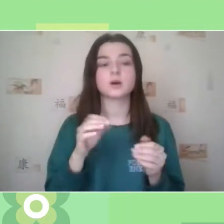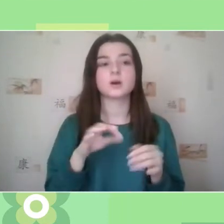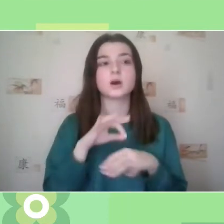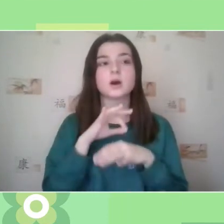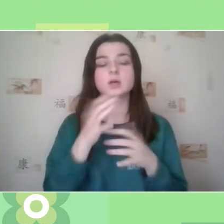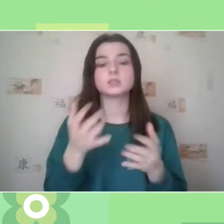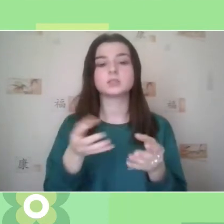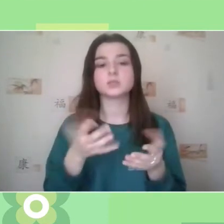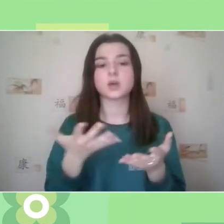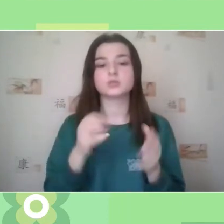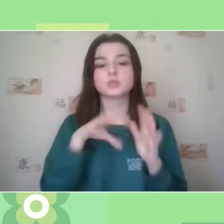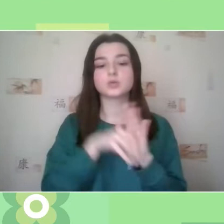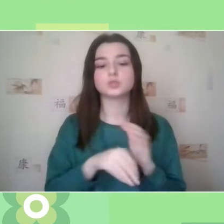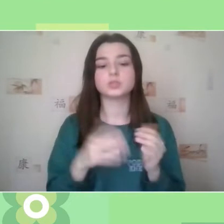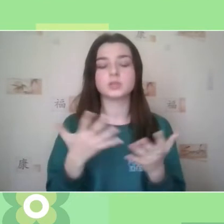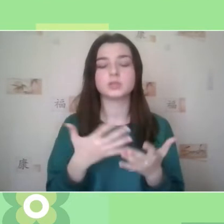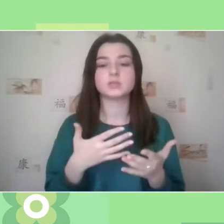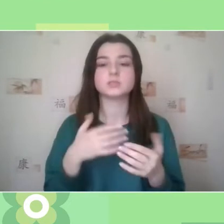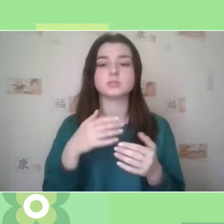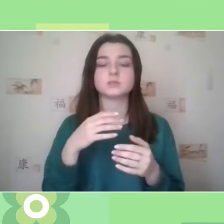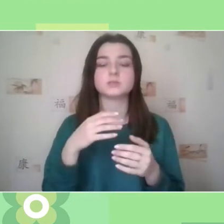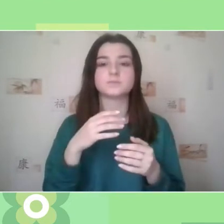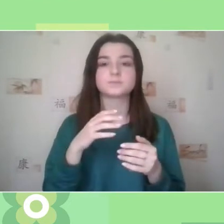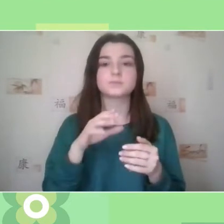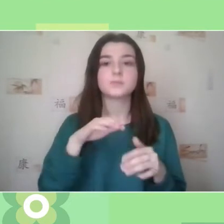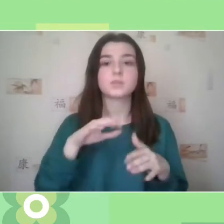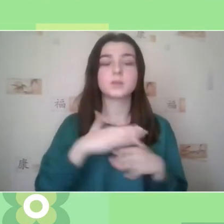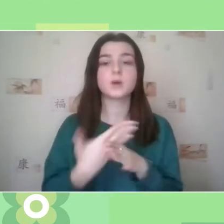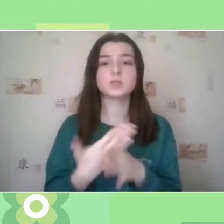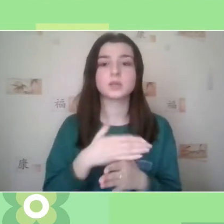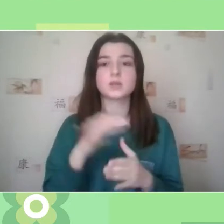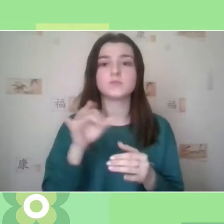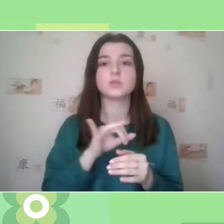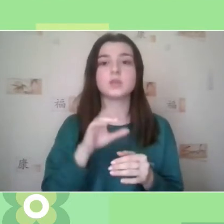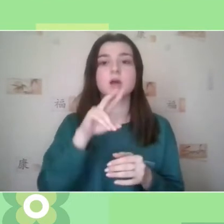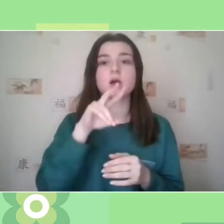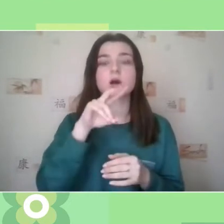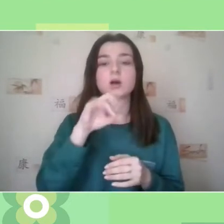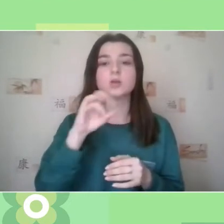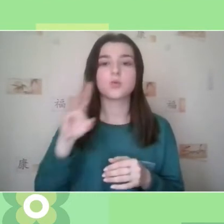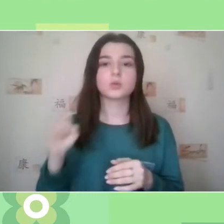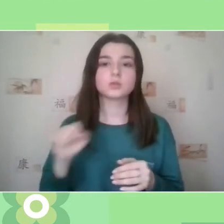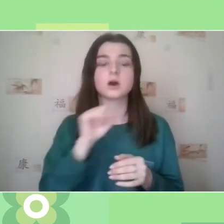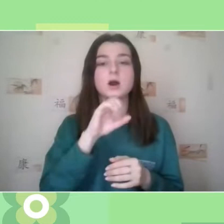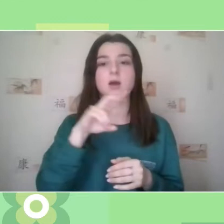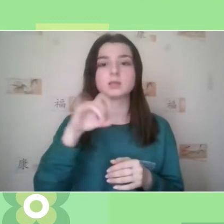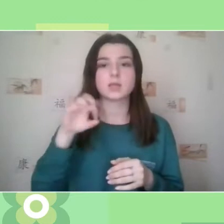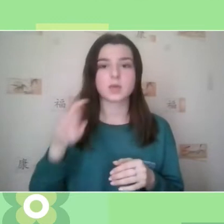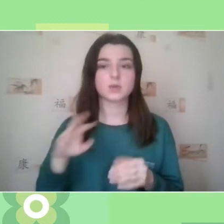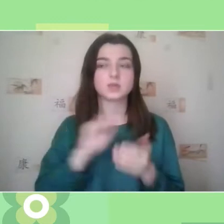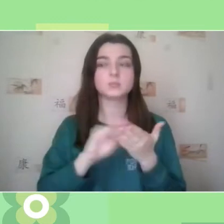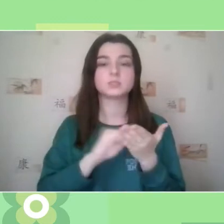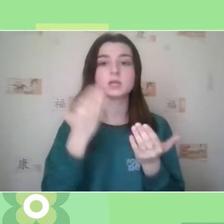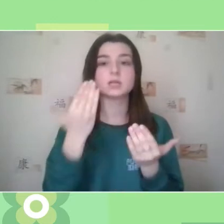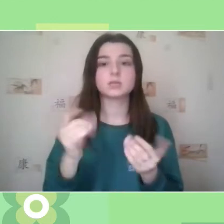на початку діяльності програми «Активні громадяни» місцева льотна академія написала проєкт для того, щоб перетворити літак,